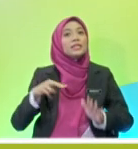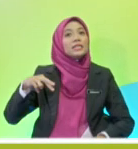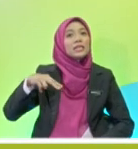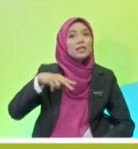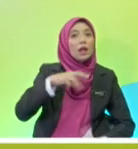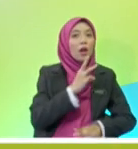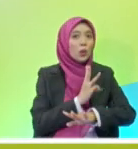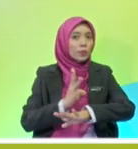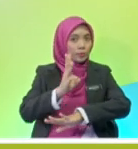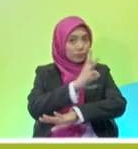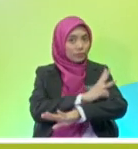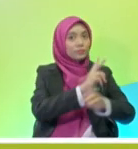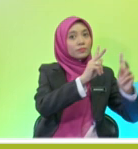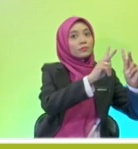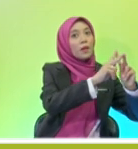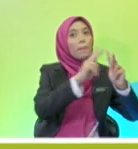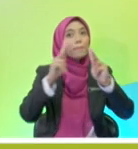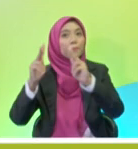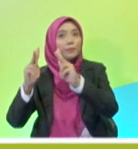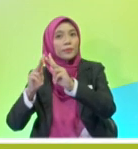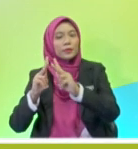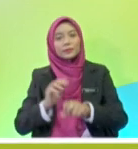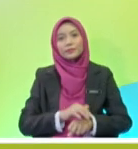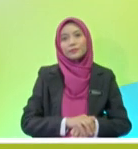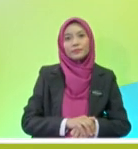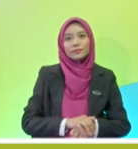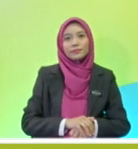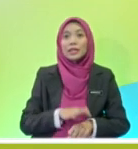ah yang ini kita akan suruh intisari